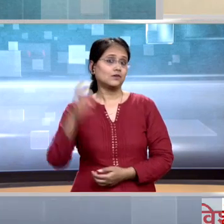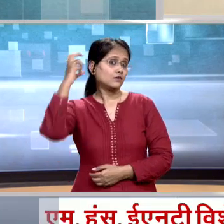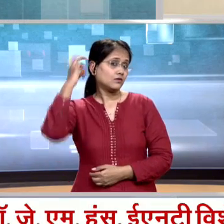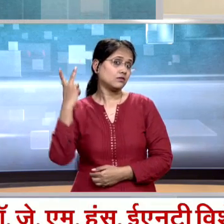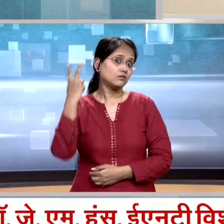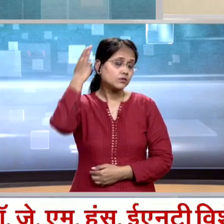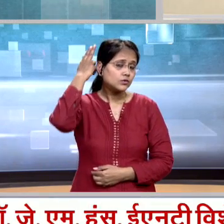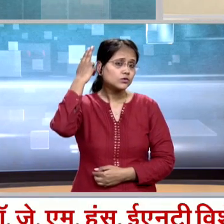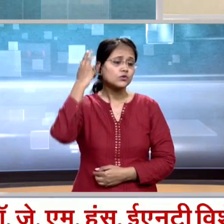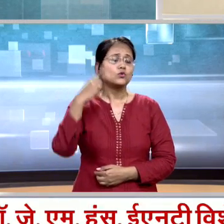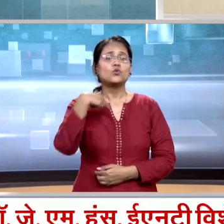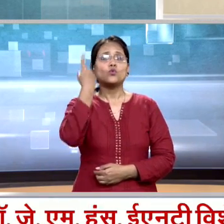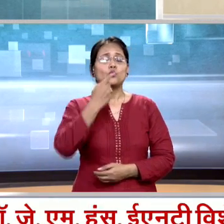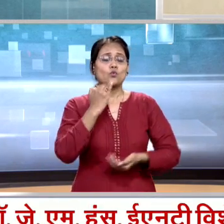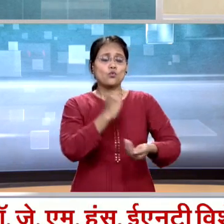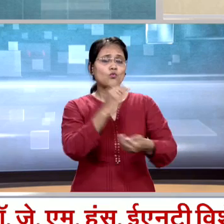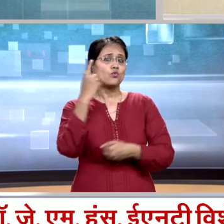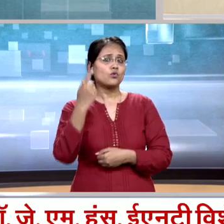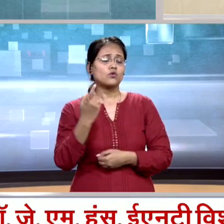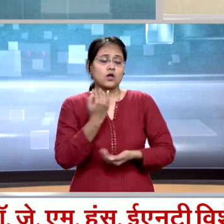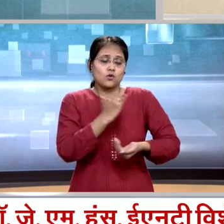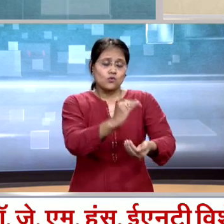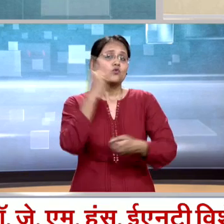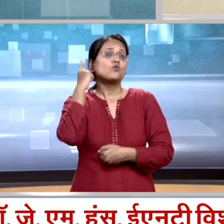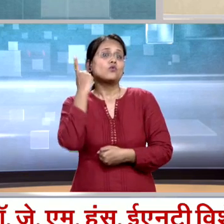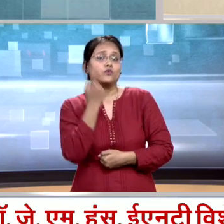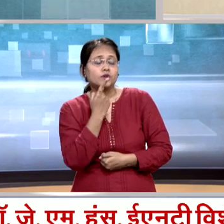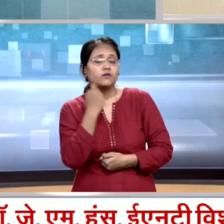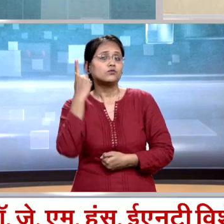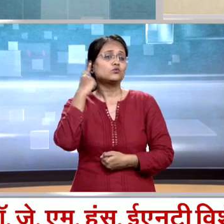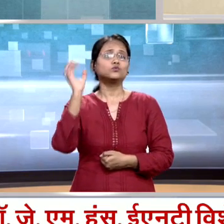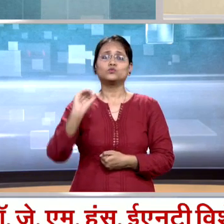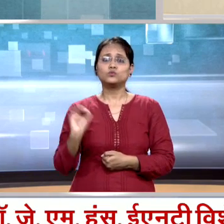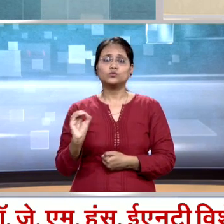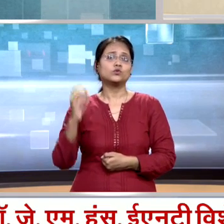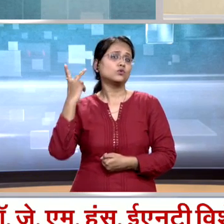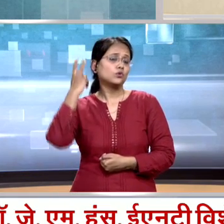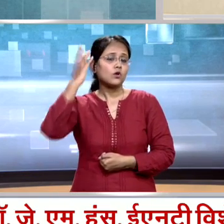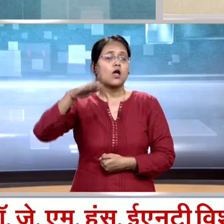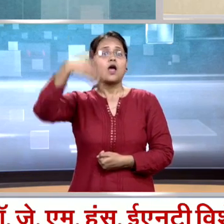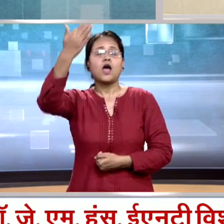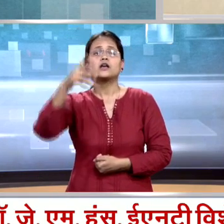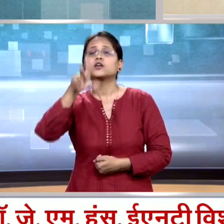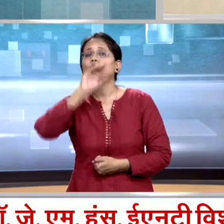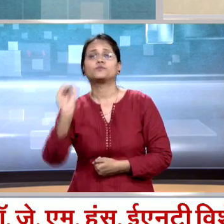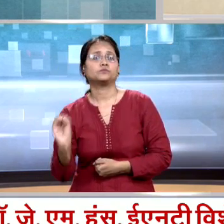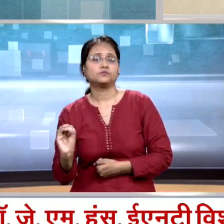कॉकलियर इम्प्लांट हम ऐसे बच्चों में करते हैं जो जन्मजात बहरे हैं, सुन नहीं सकते, और वो आगे चल के बोलेंगे भी